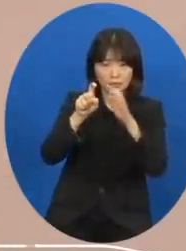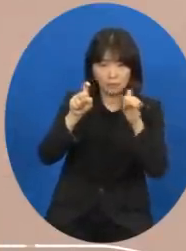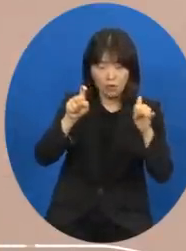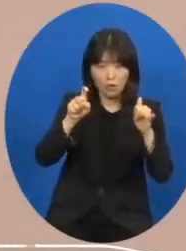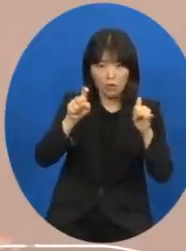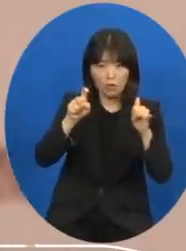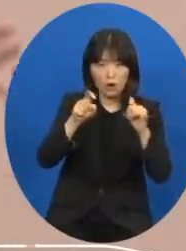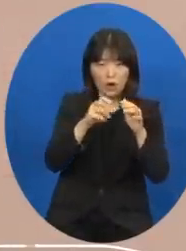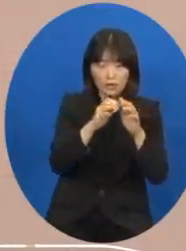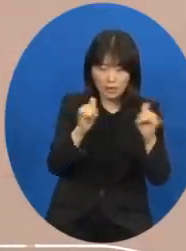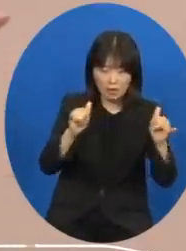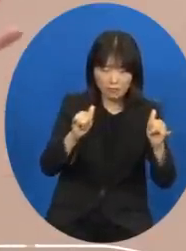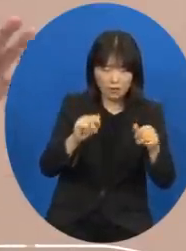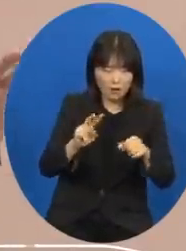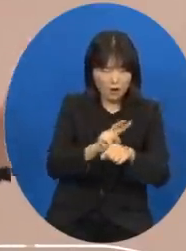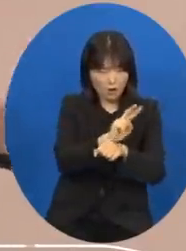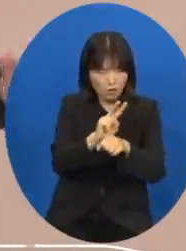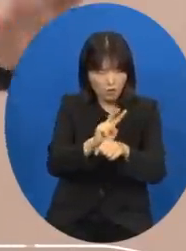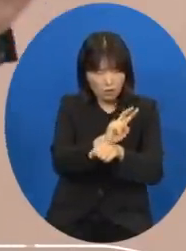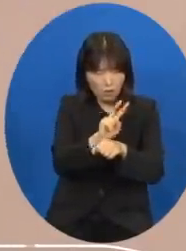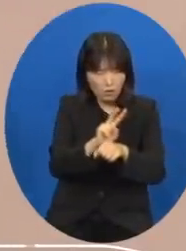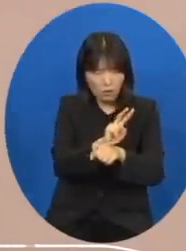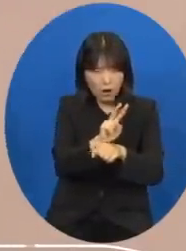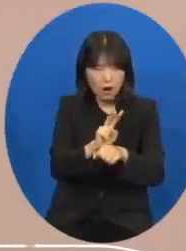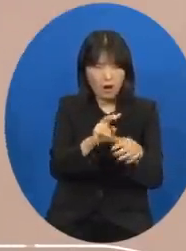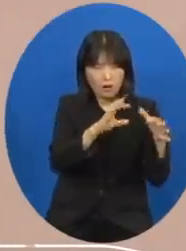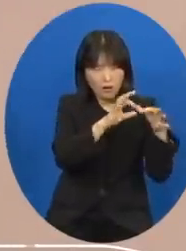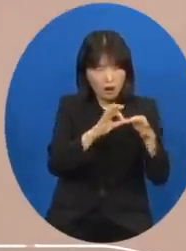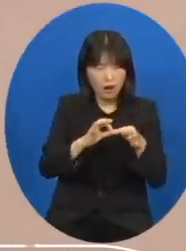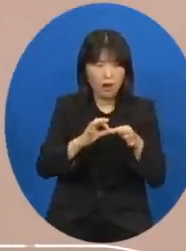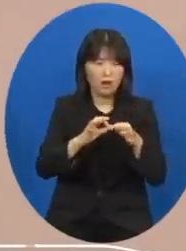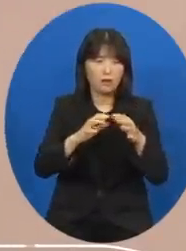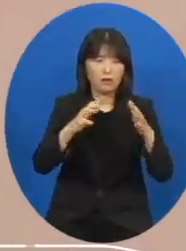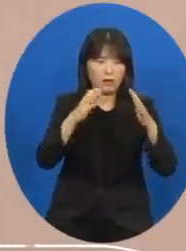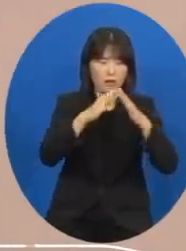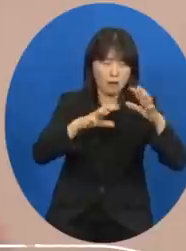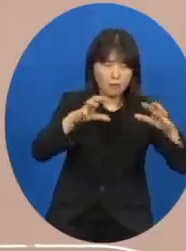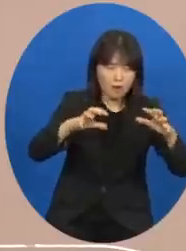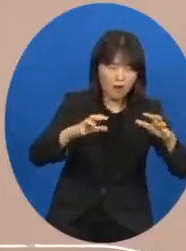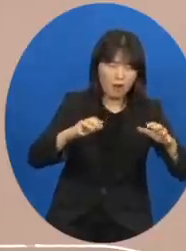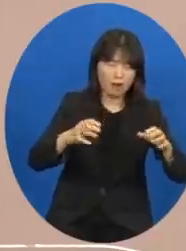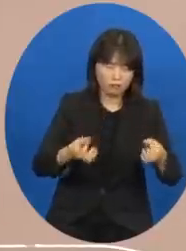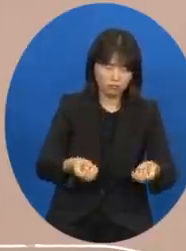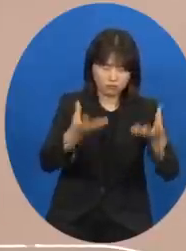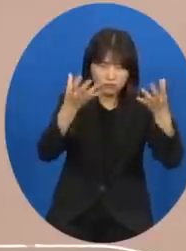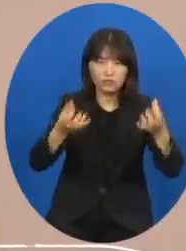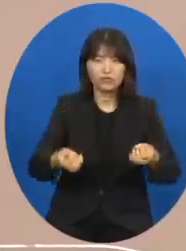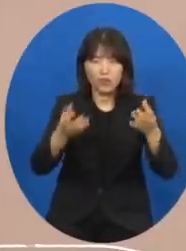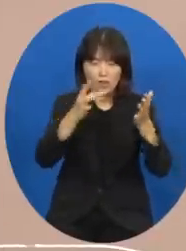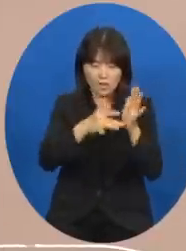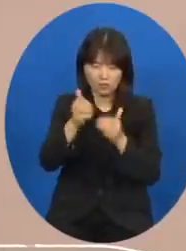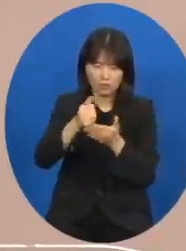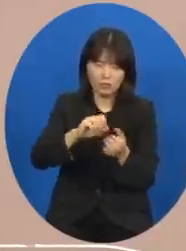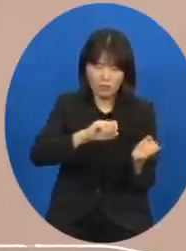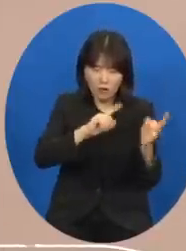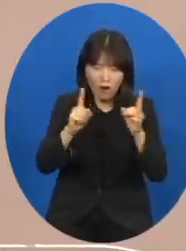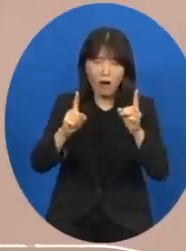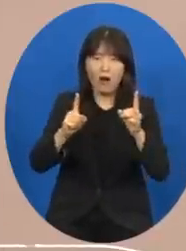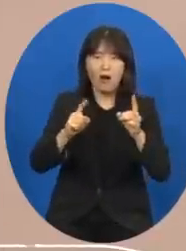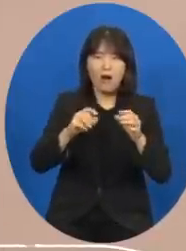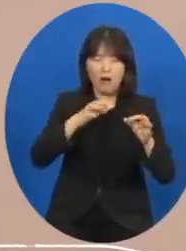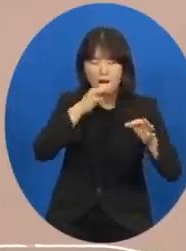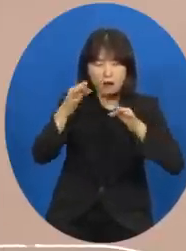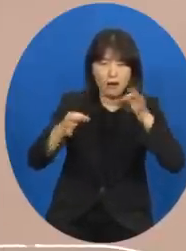부족들이 2시간 가까이 모여서 마당에서 축제를 벌인 예수님 부활하셨다고. 그 모습을 선교사님이